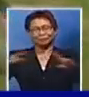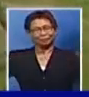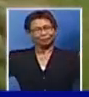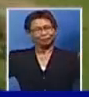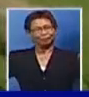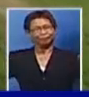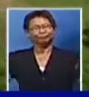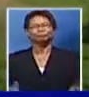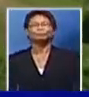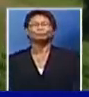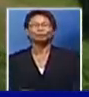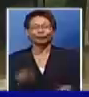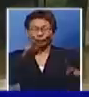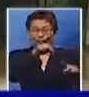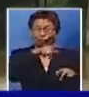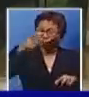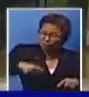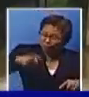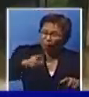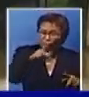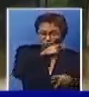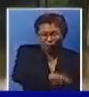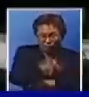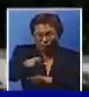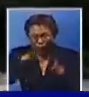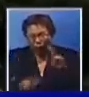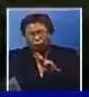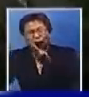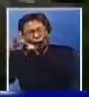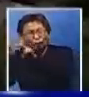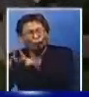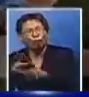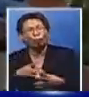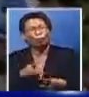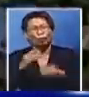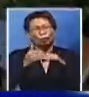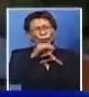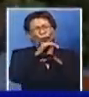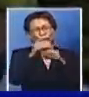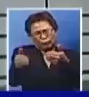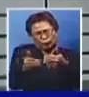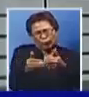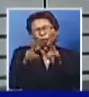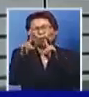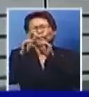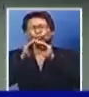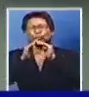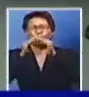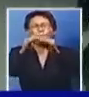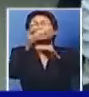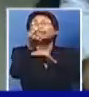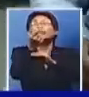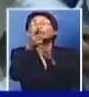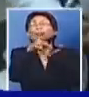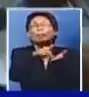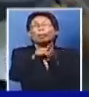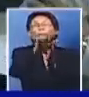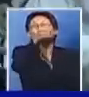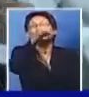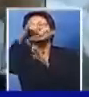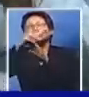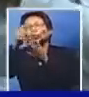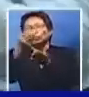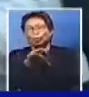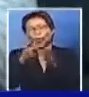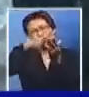amat diperlukan penduduk kampung setelebih 20 buah rumah panjang yang berdekatan. Menelan kos pembinaan hampir